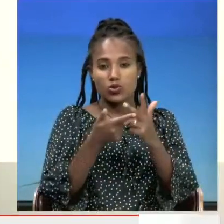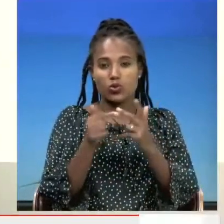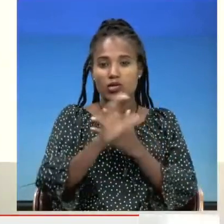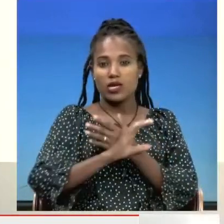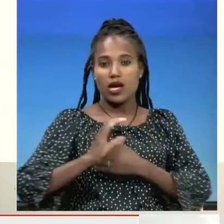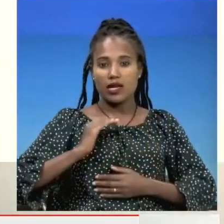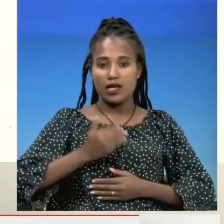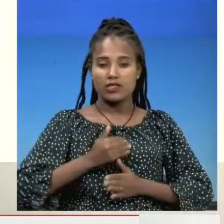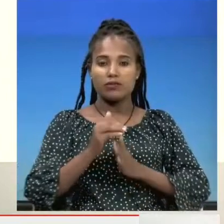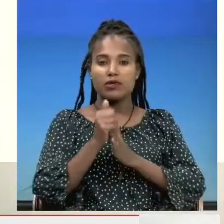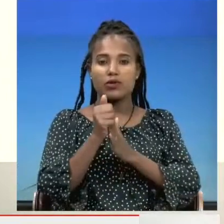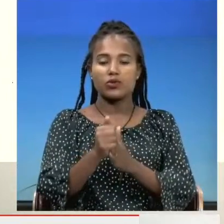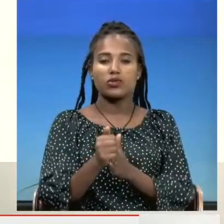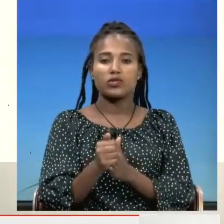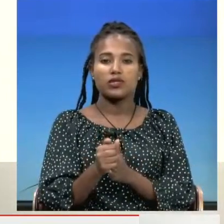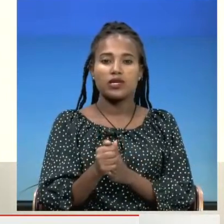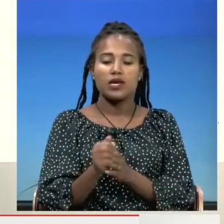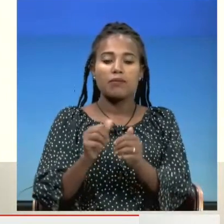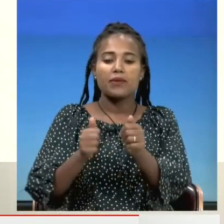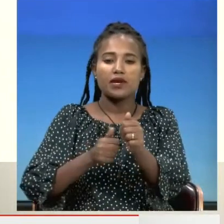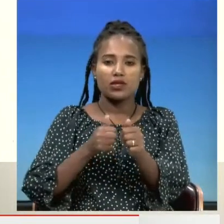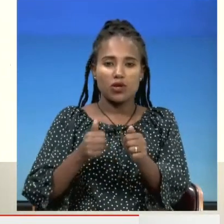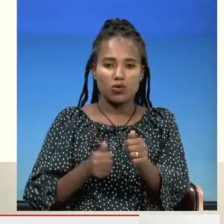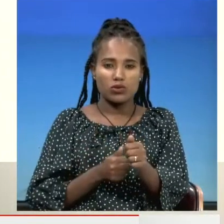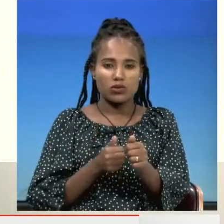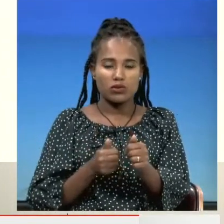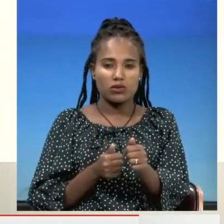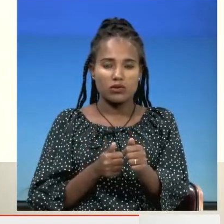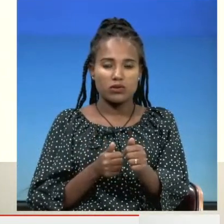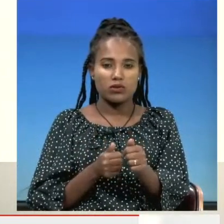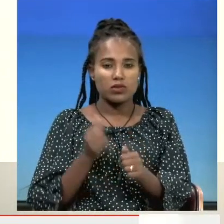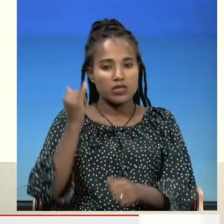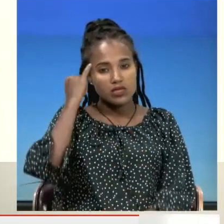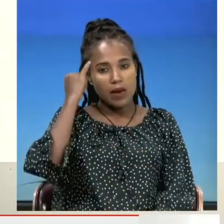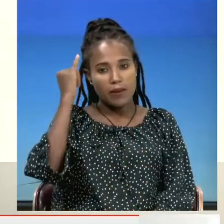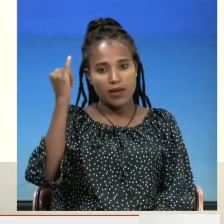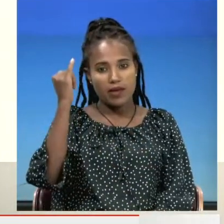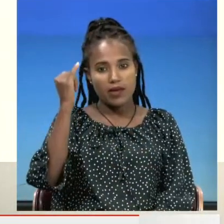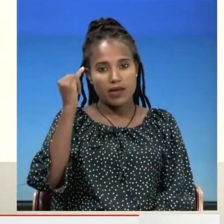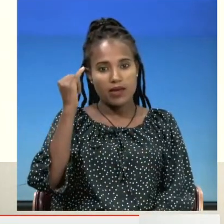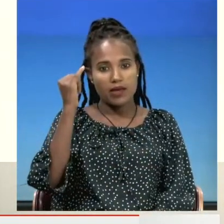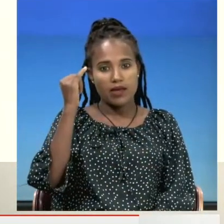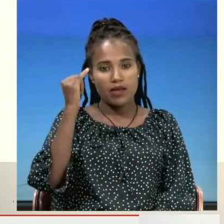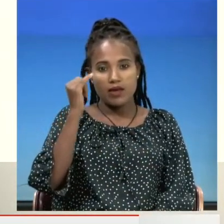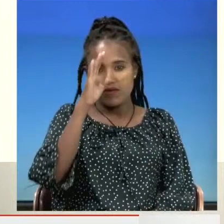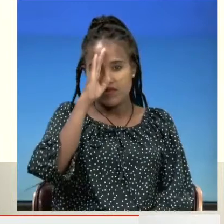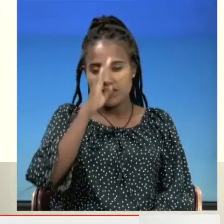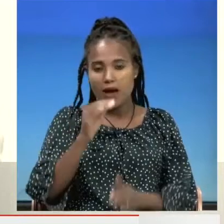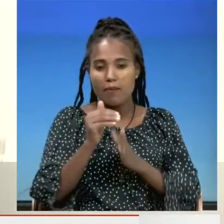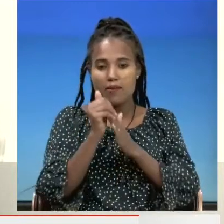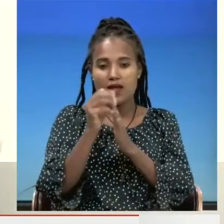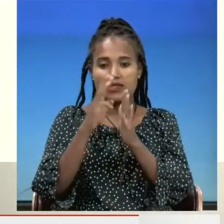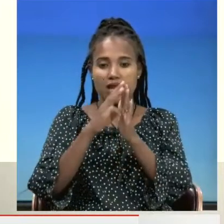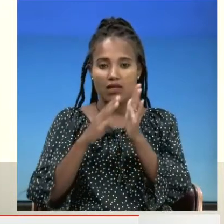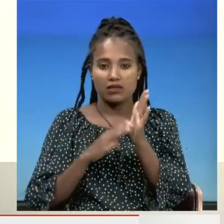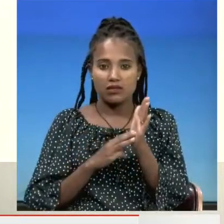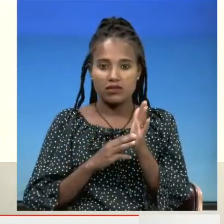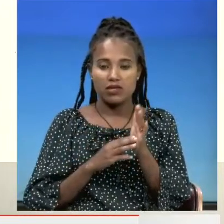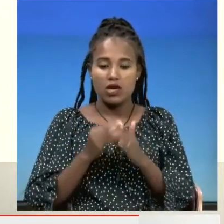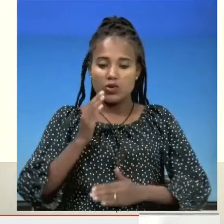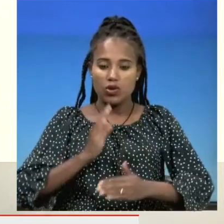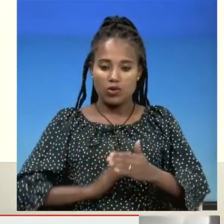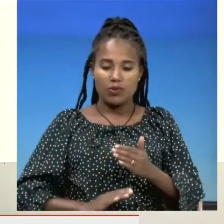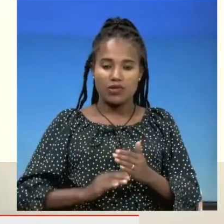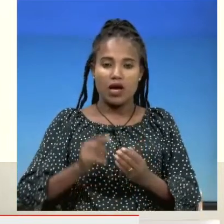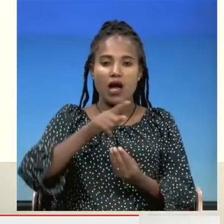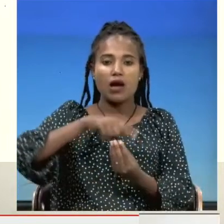የሀገራችን መሪዎች የሚከተሉት እሳቤ አይዲዮሎጂ የአመራር ስርዓት የተወለዱበት